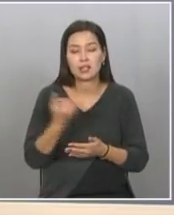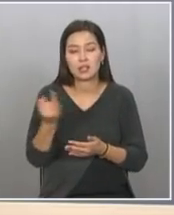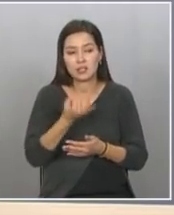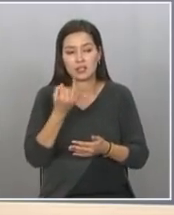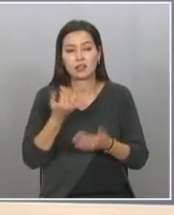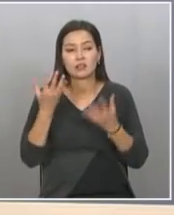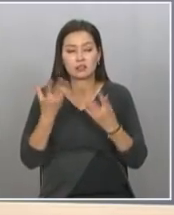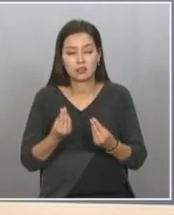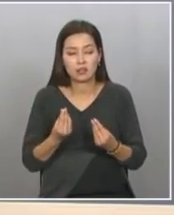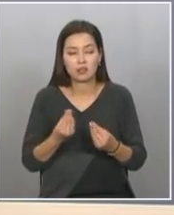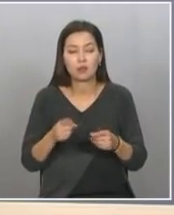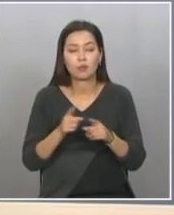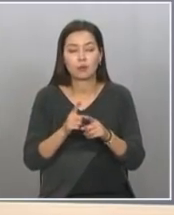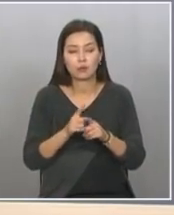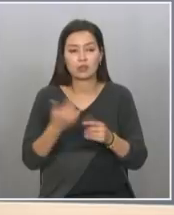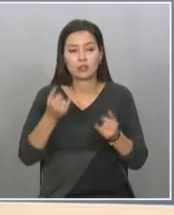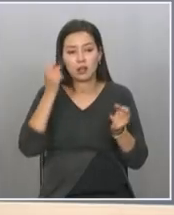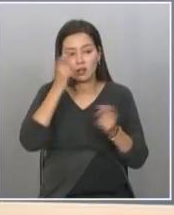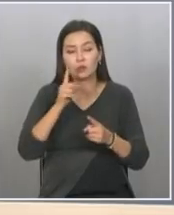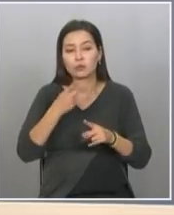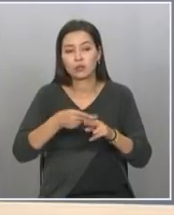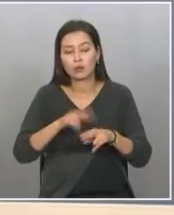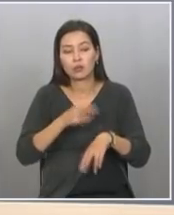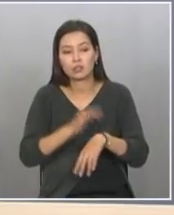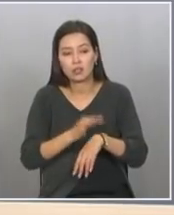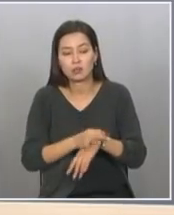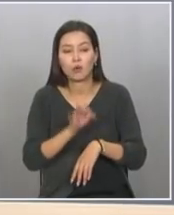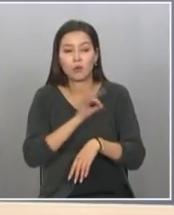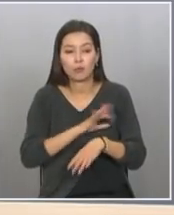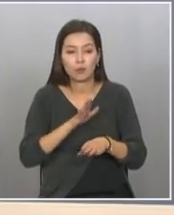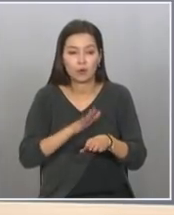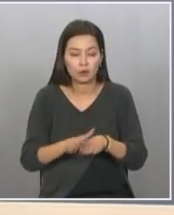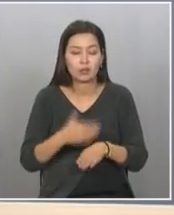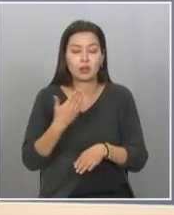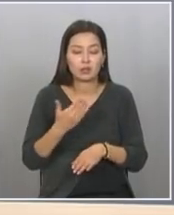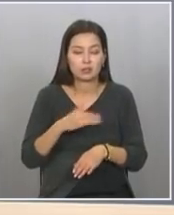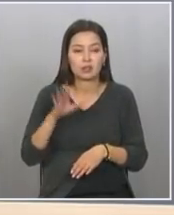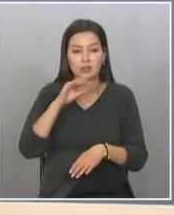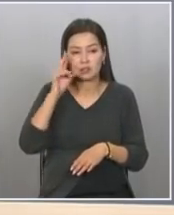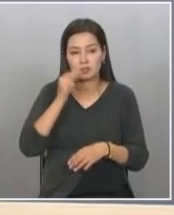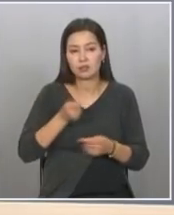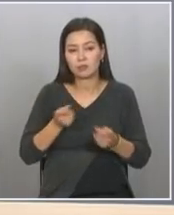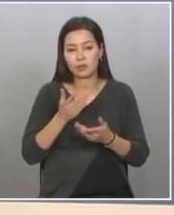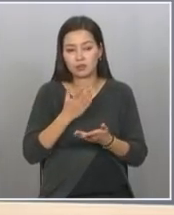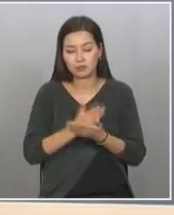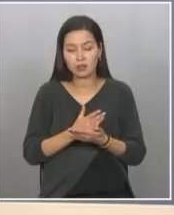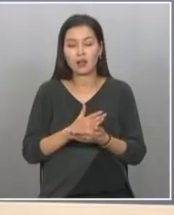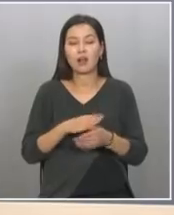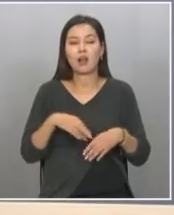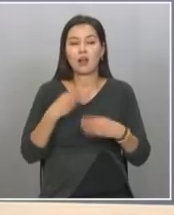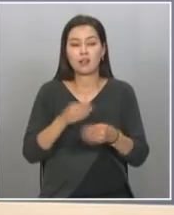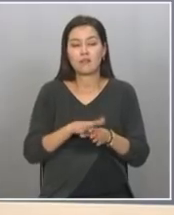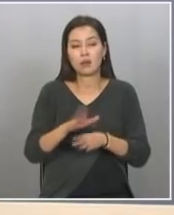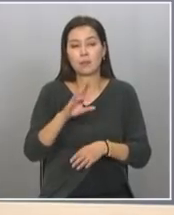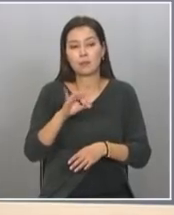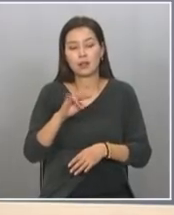часах. Вы узнали, что слово «часы» всегда употребляется только во множественном числе. Подбирали прилагательные к этому